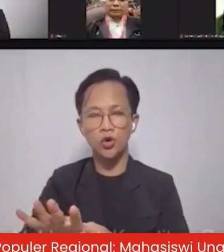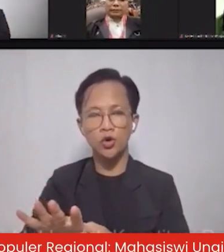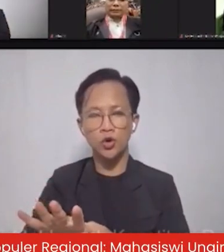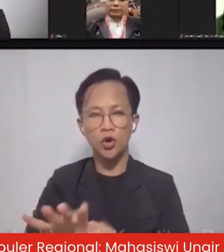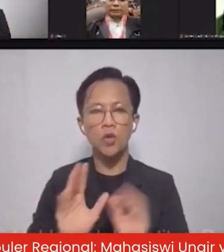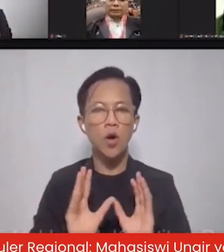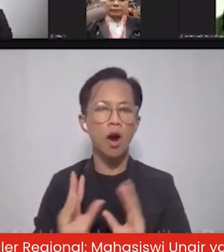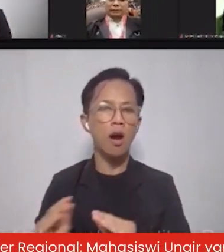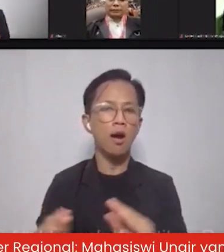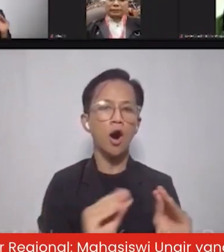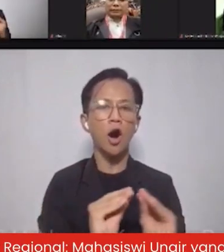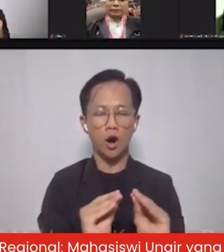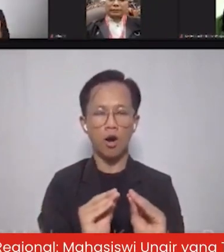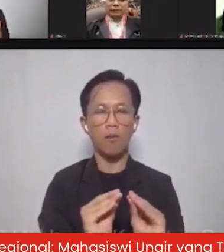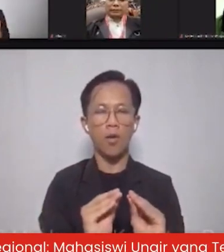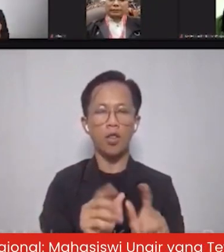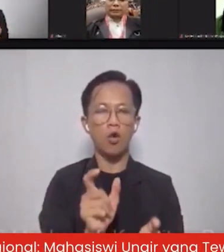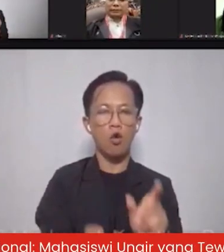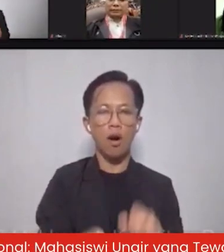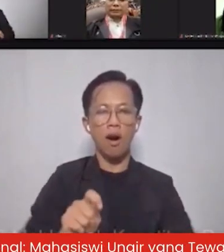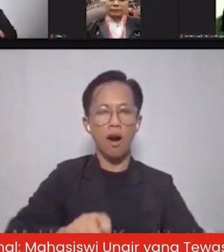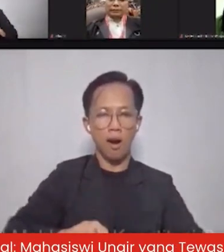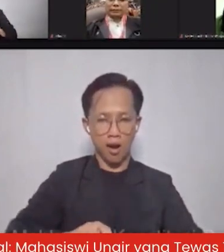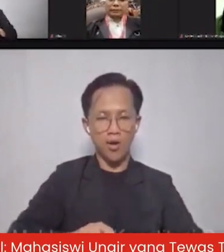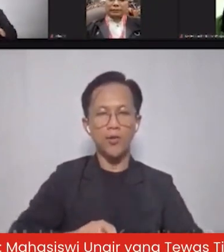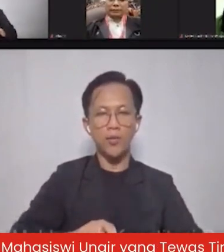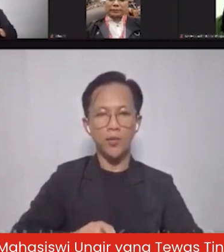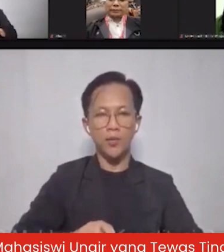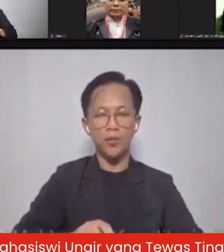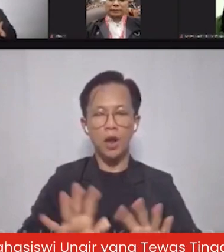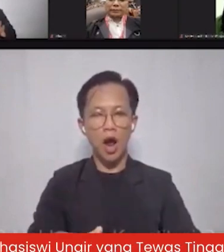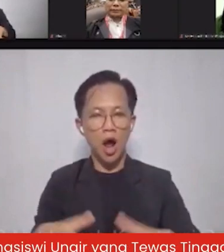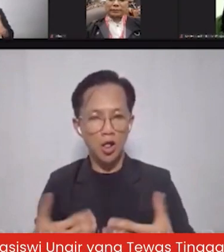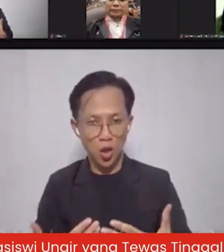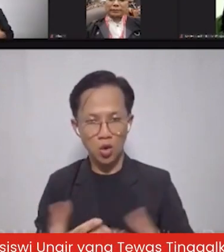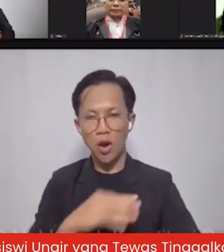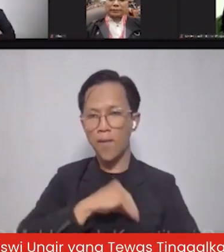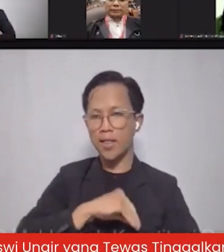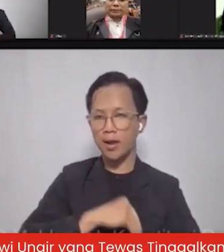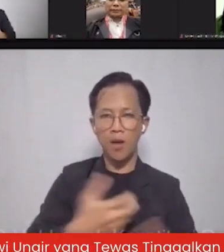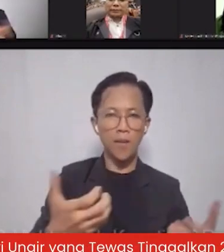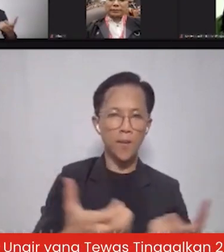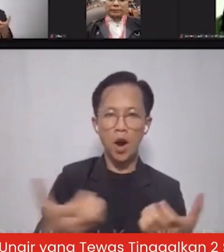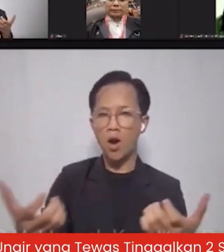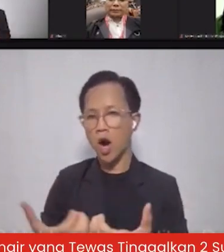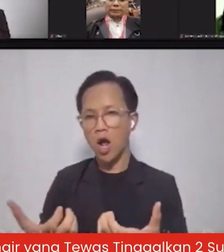permusyawaratan Hakim dan pembiaran praktik benturan kepentingan